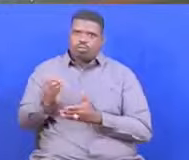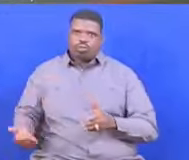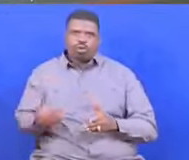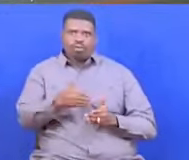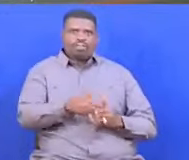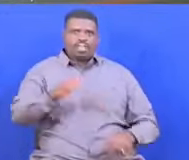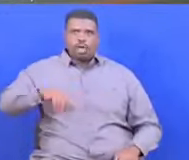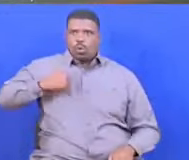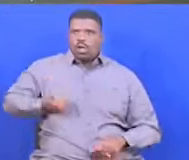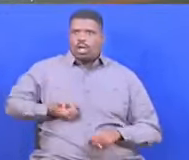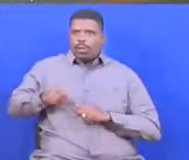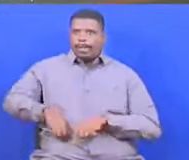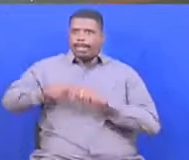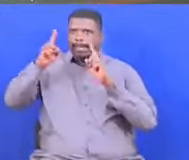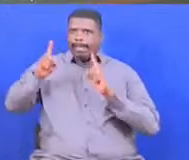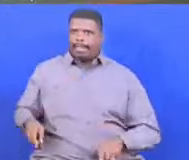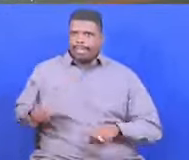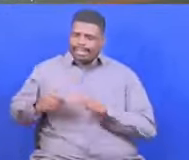kuwafikia